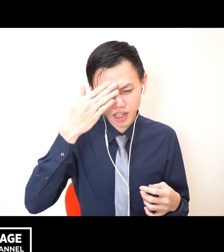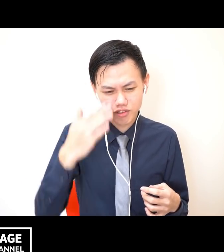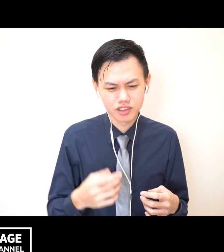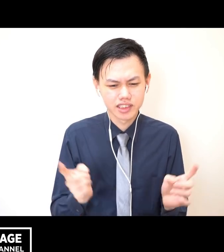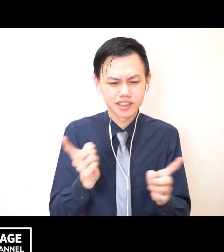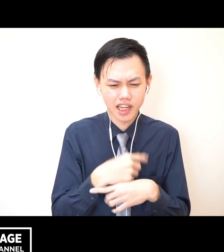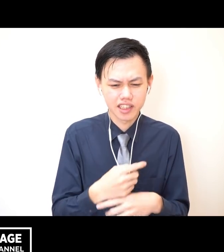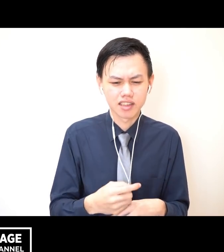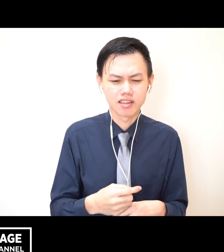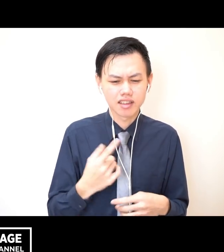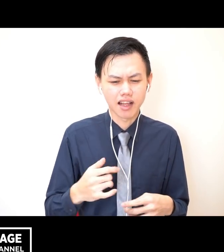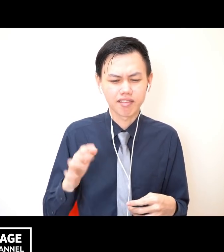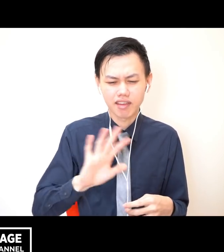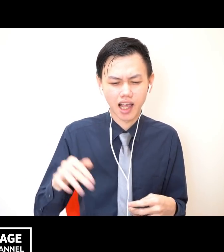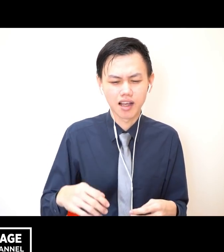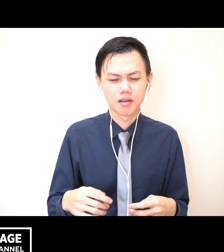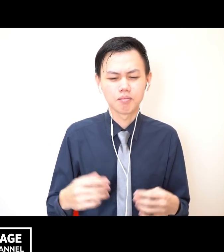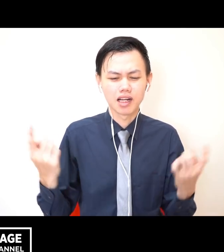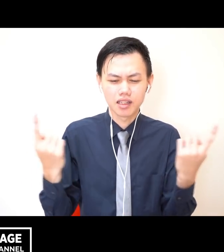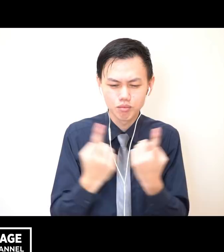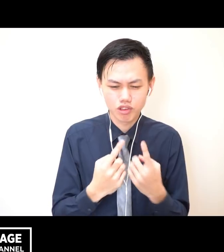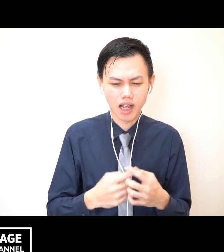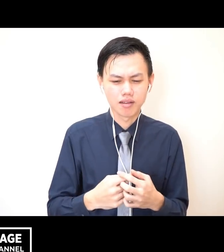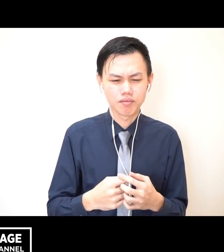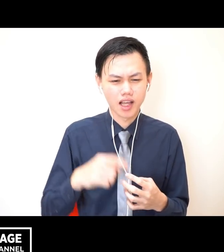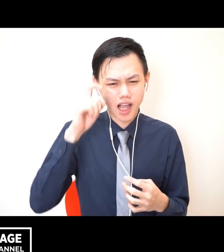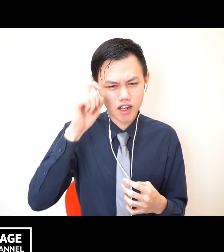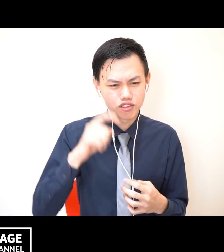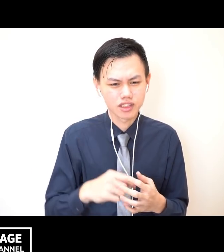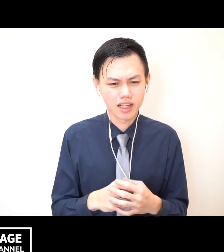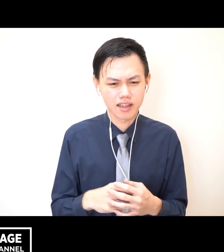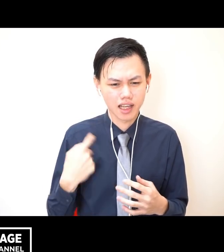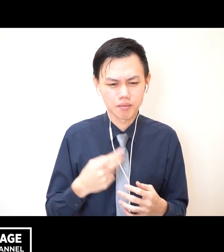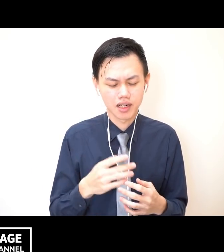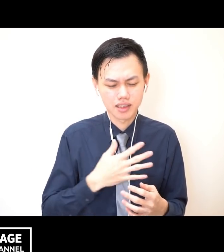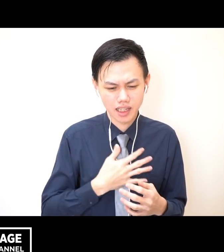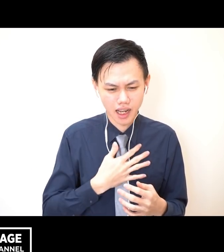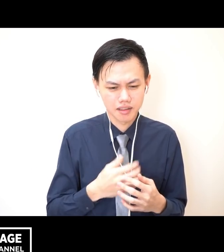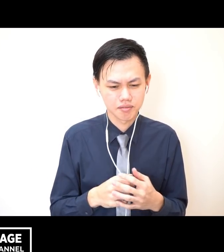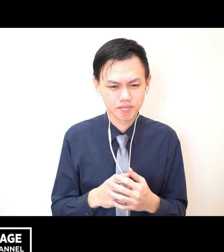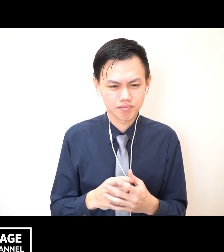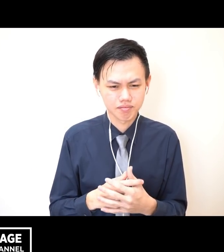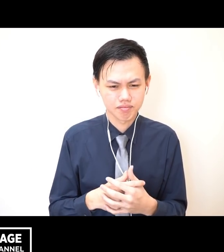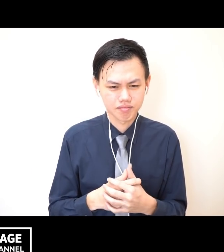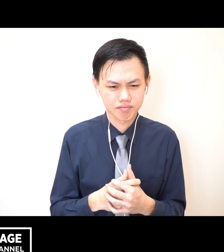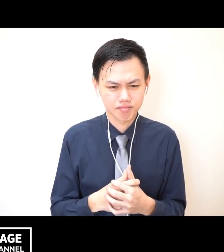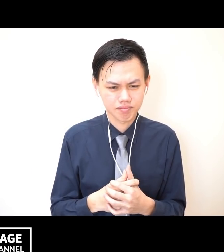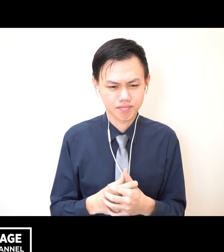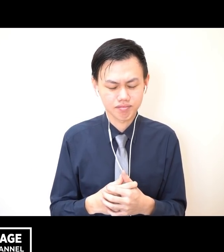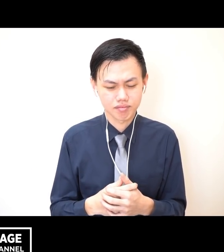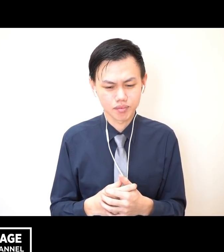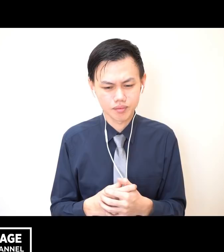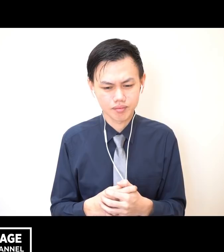tempat yang paling hina dan menjadi pelayan kalian. Dan siapa saja dari kalian yang mau menjadi orang